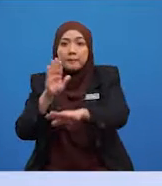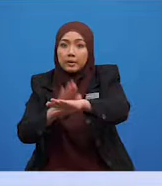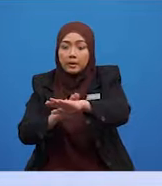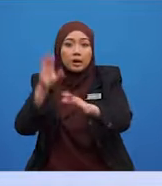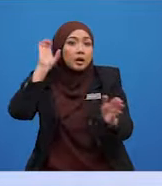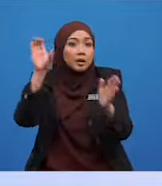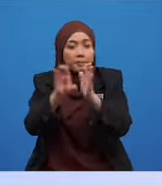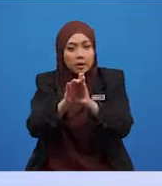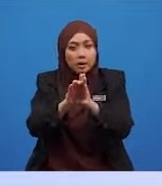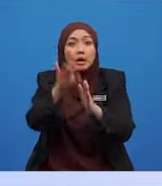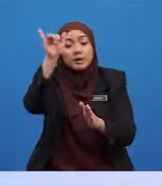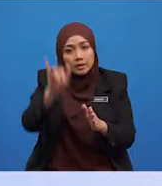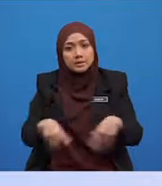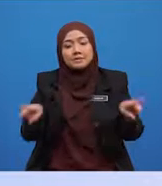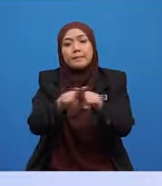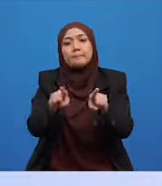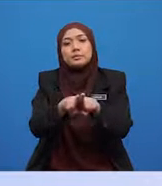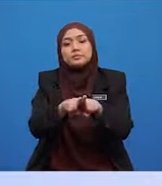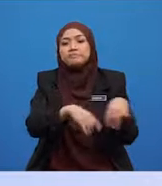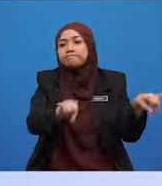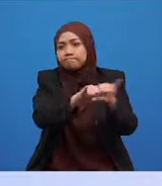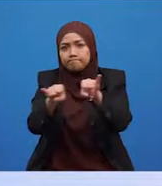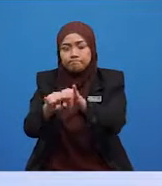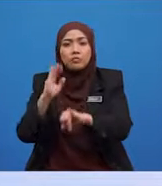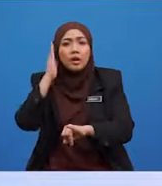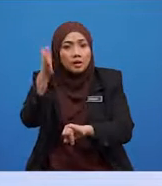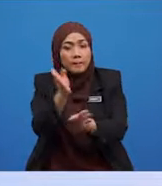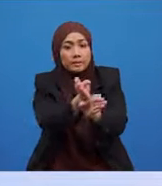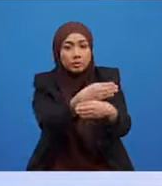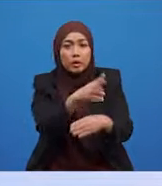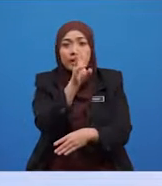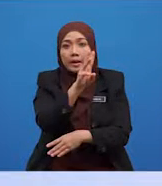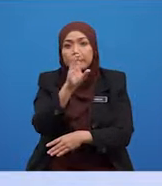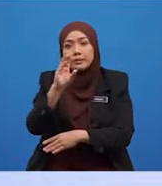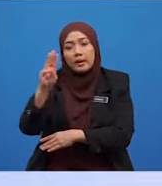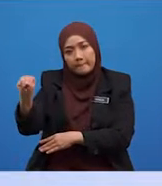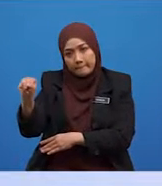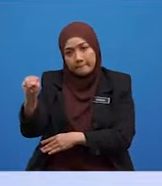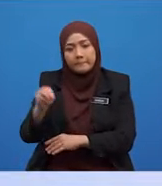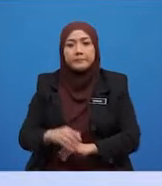rajah yang sama juga akan membentuk 6 cm.